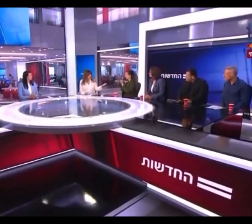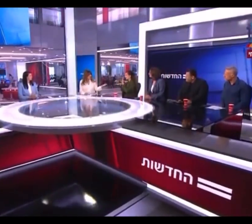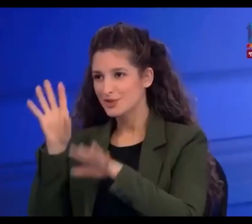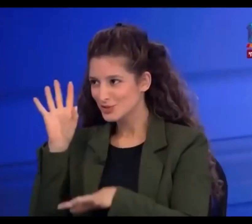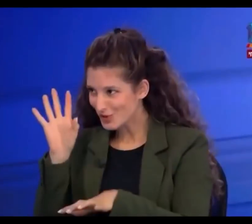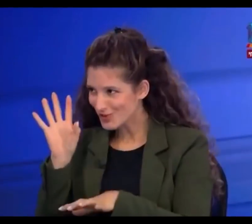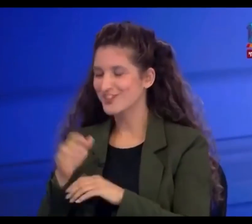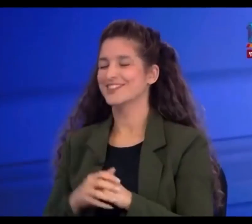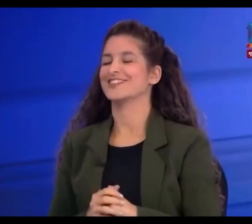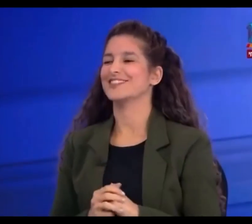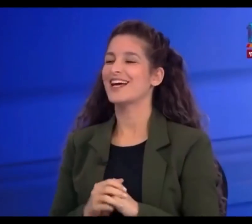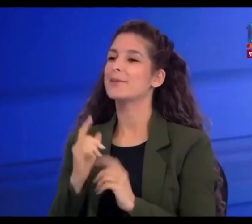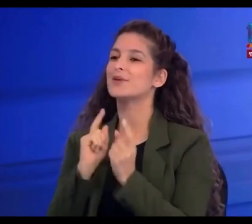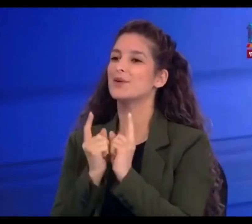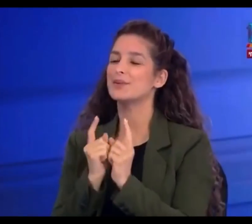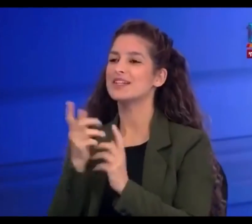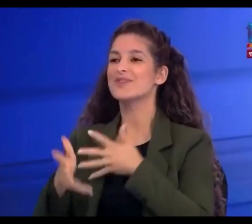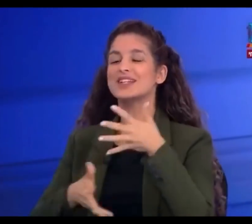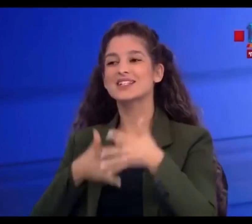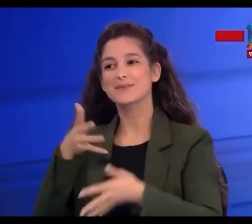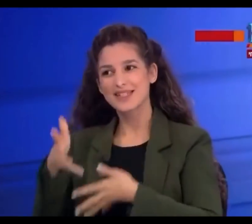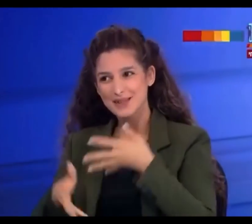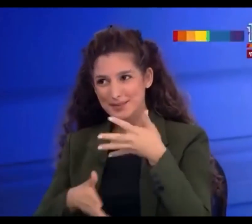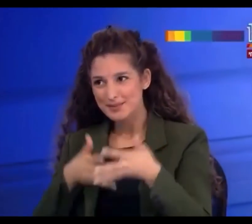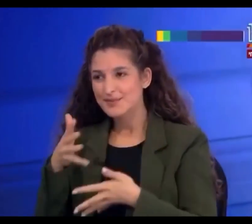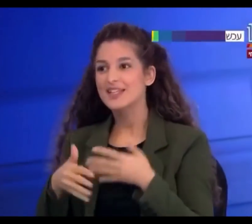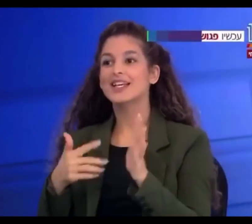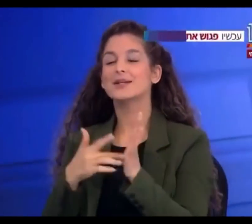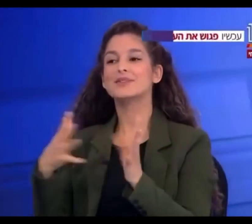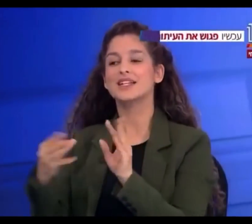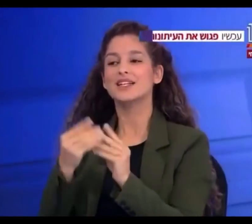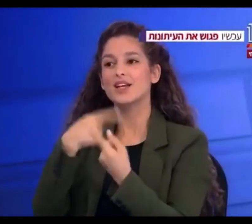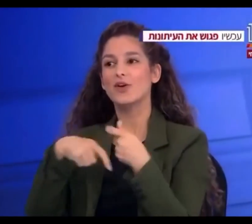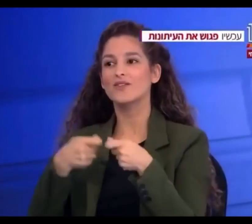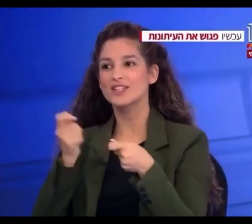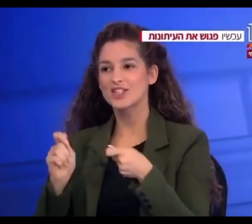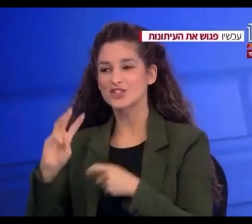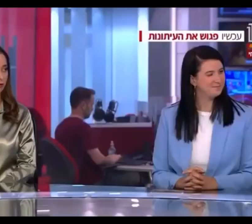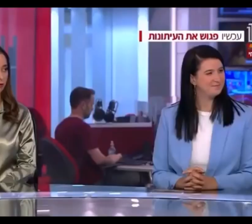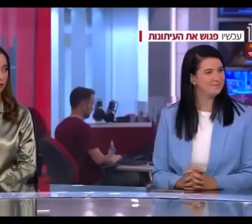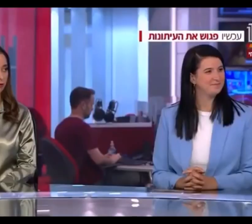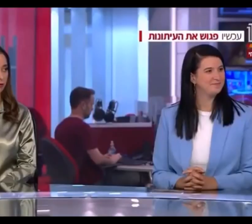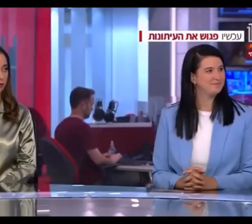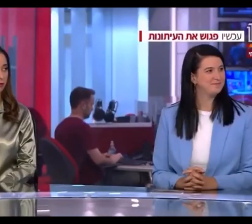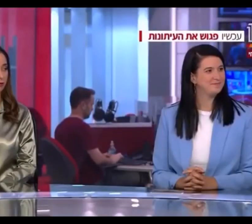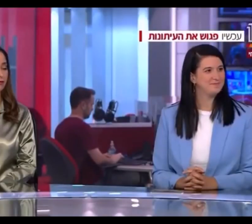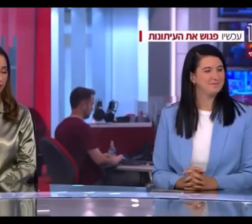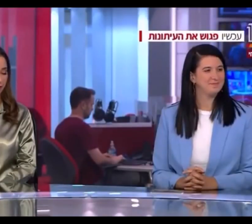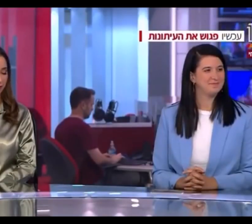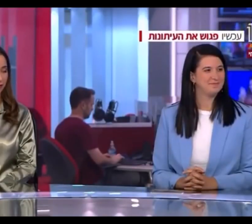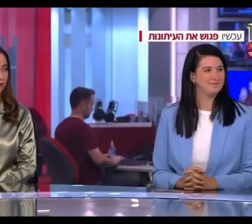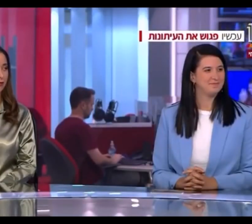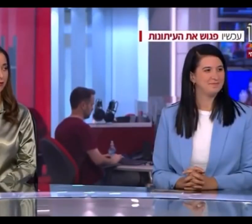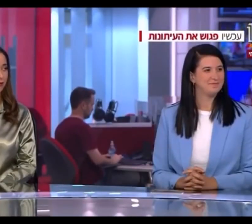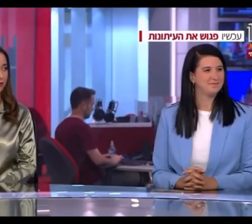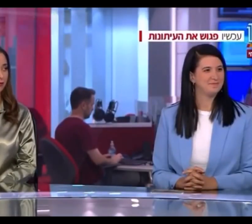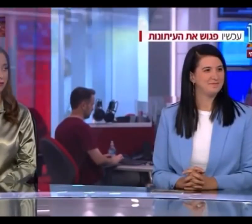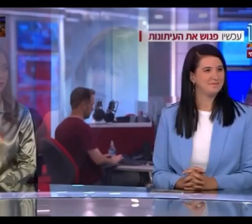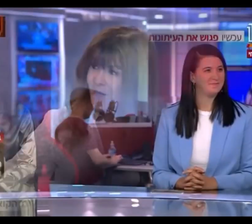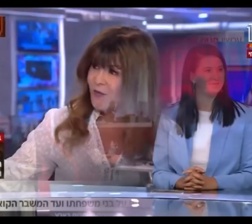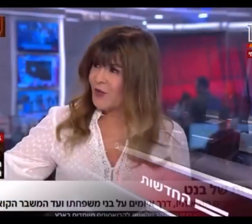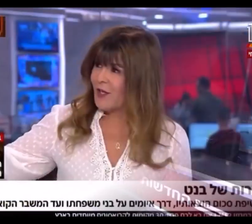פז'ו, היא מתרגמת לשפת הסימנים, כי נמצאת איתנו כאן חברת הכנסת שירלי פינטו וחברת הכנסת מאי